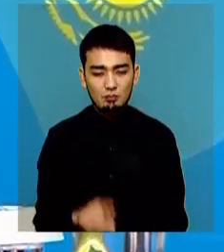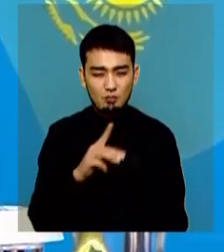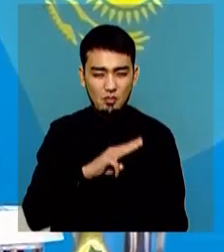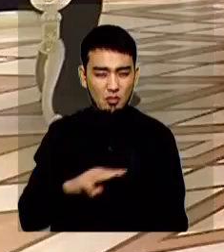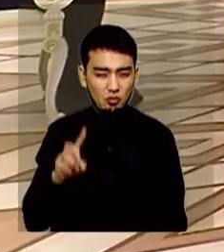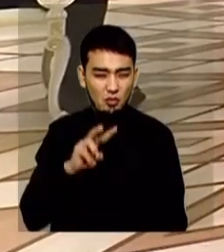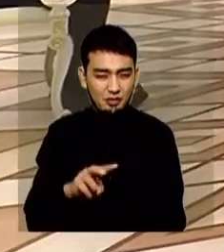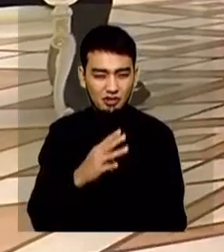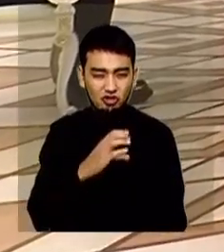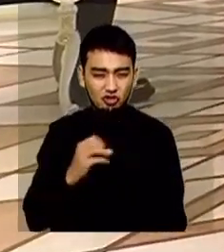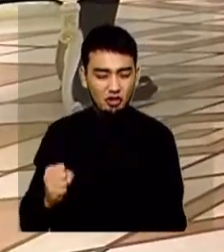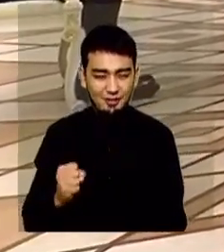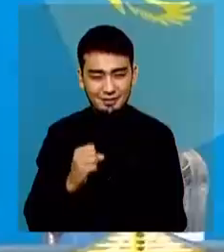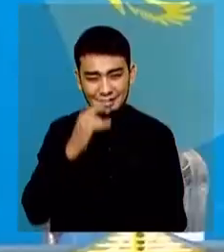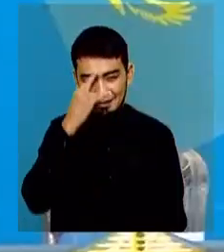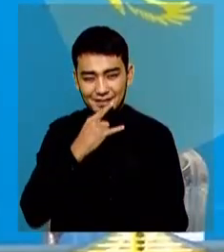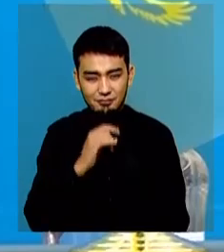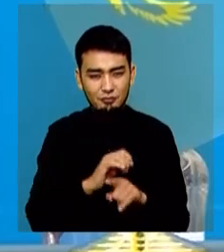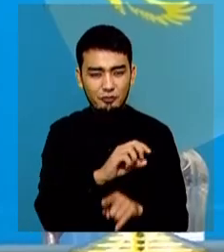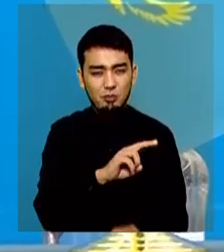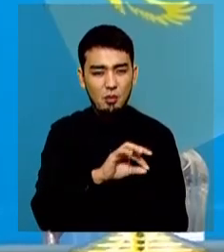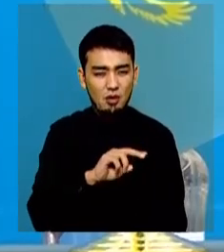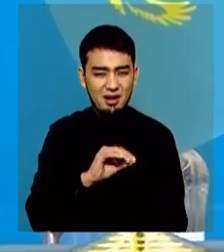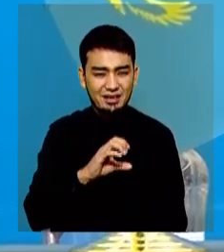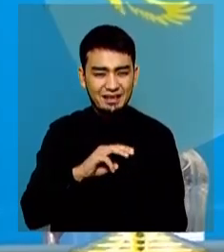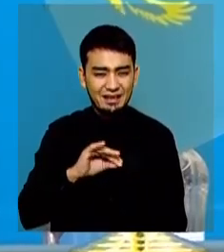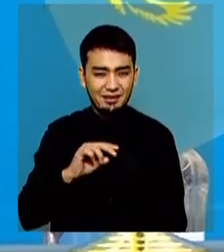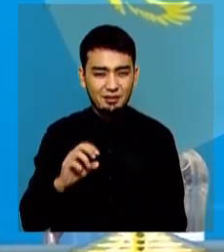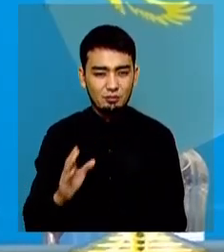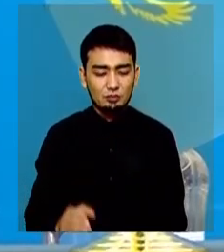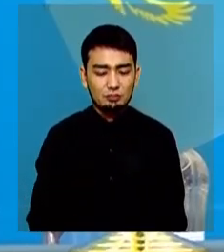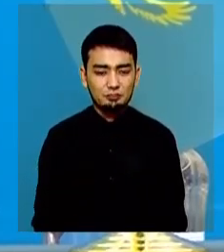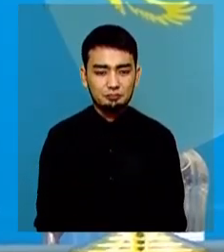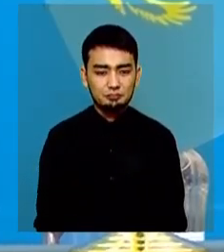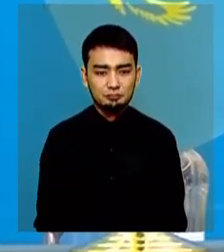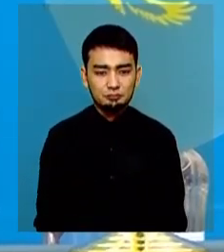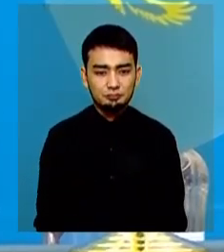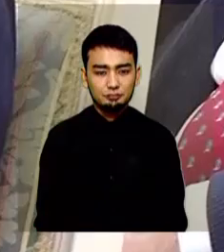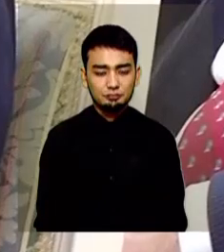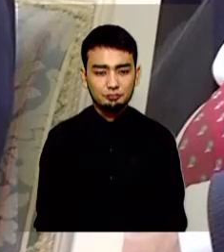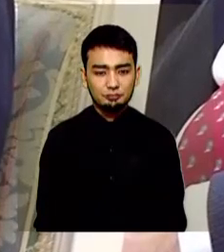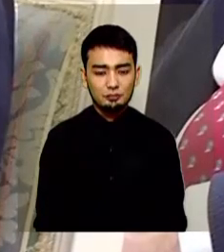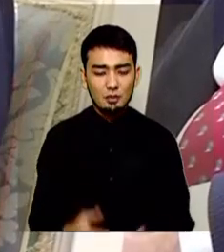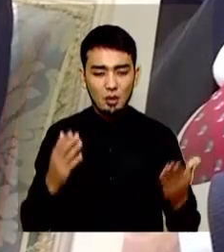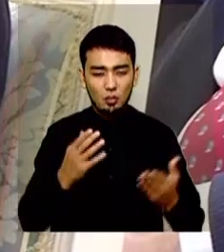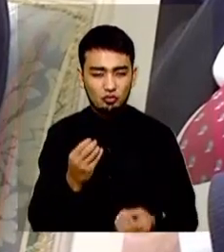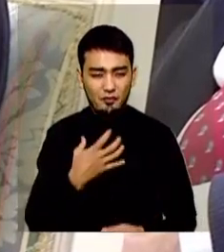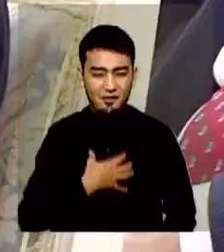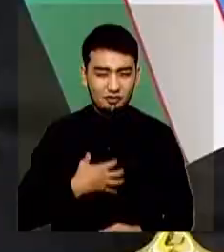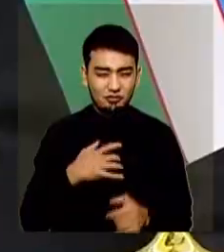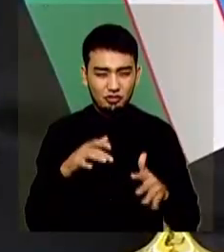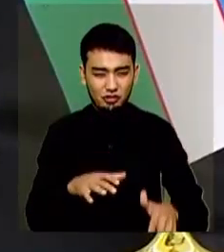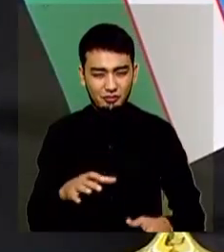$1 000 000 США выделит Казахстан Палестине. Сегодня жертвами противостояния становятся мирные жители сектора Газа. Какие еще важные